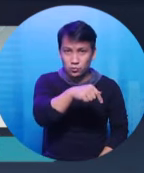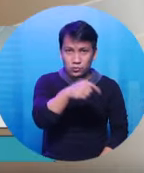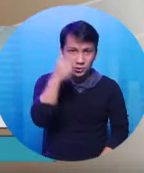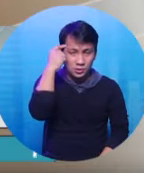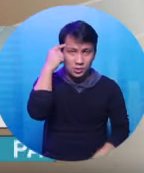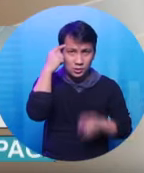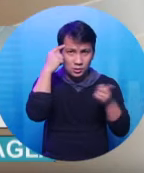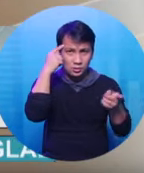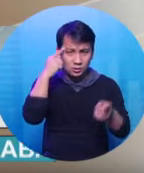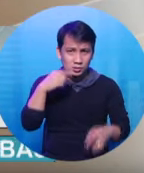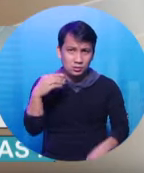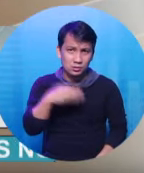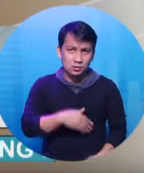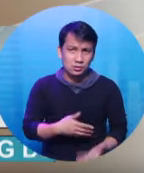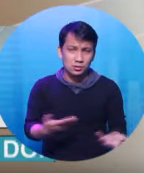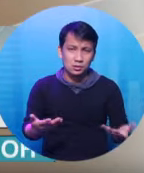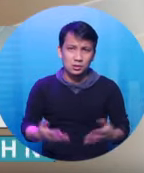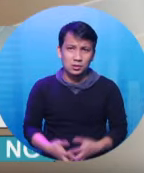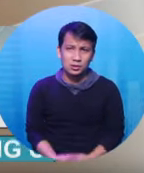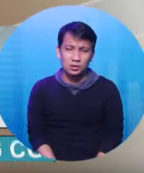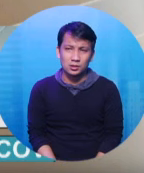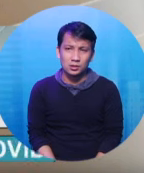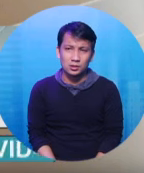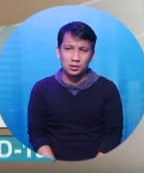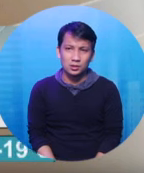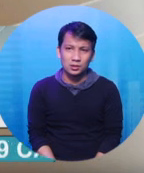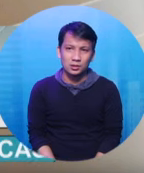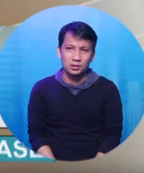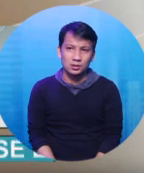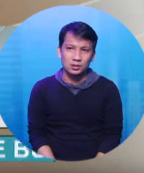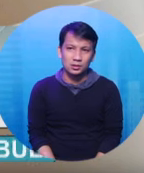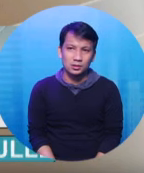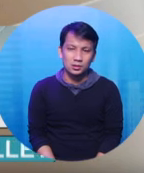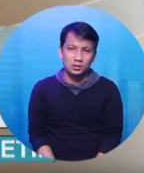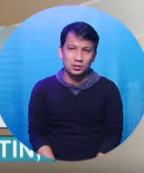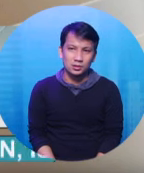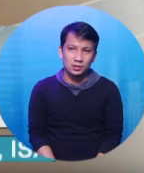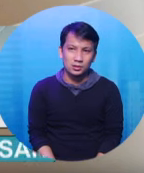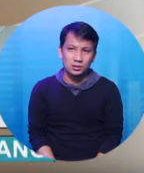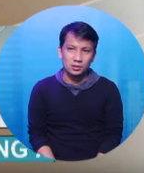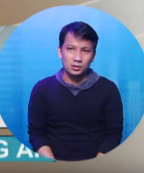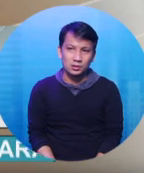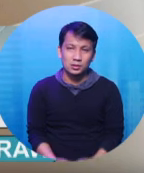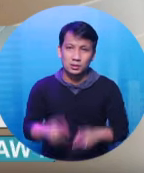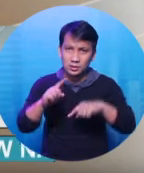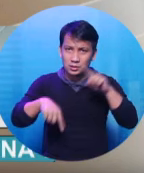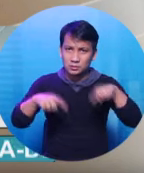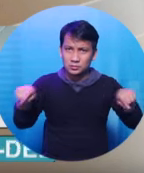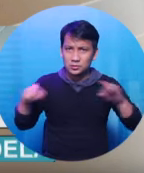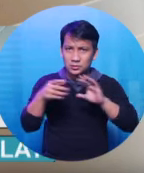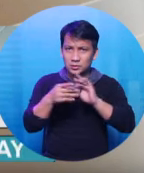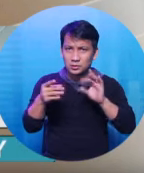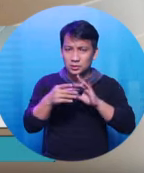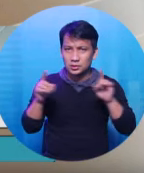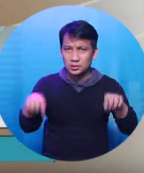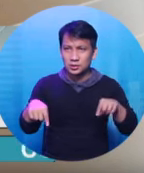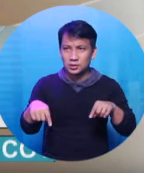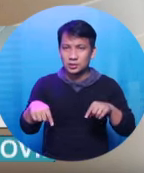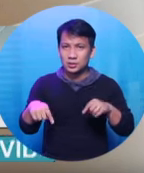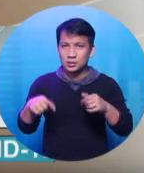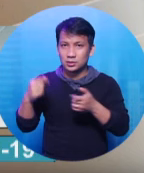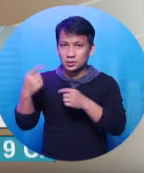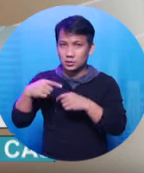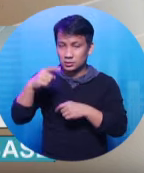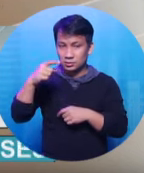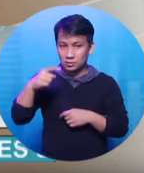Oh, is that libelous? Ganito po yun, sir. No? Nakikita akong difference sa kanilang statement ay yung isang argument, yung